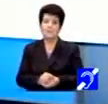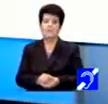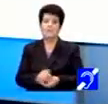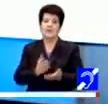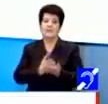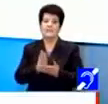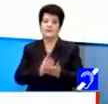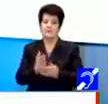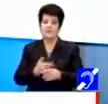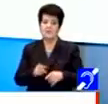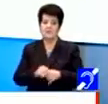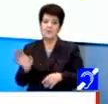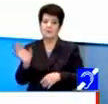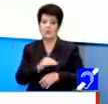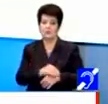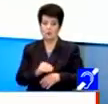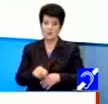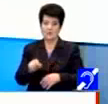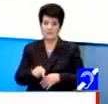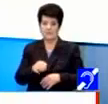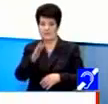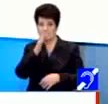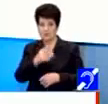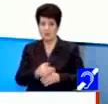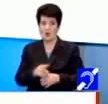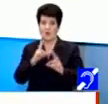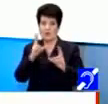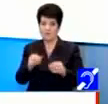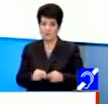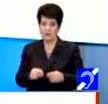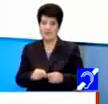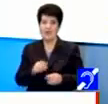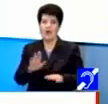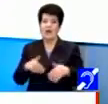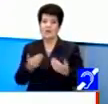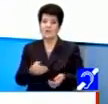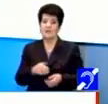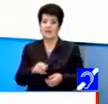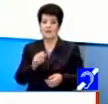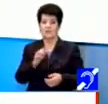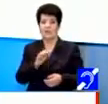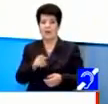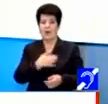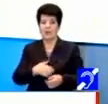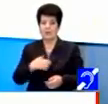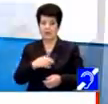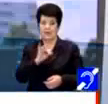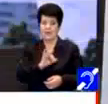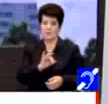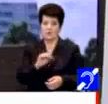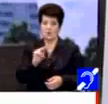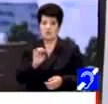Servicii digitale accesibile pentru toți locuitorii municipiului Chișinău. Asta le promite alegătorilor candidatul PSRM la Primăria Chișinău, Ion